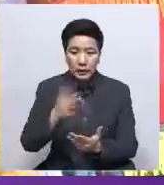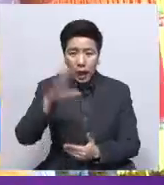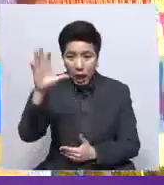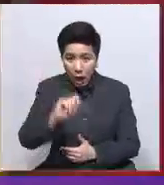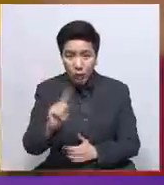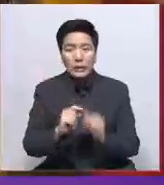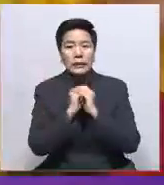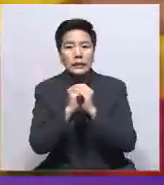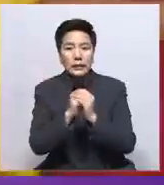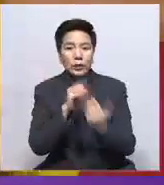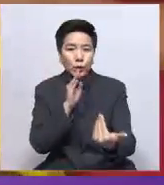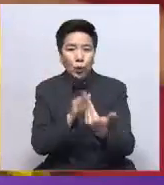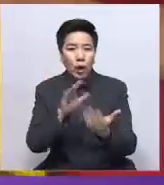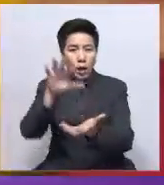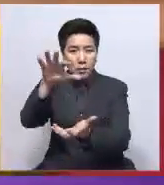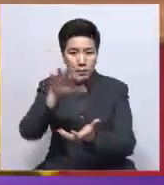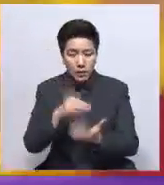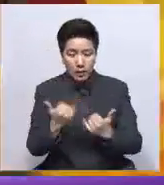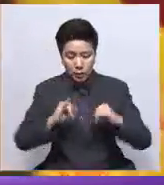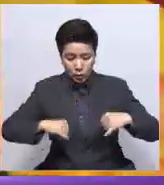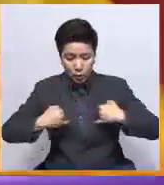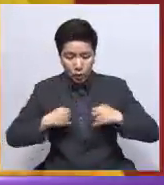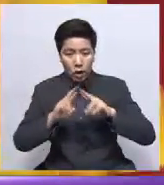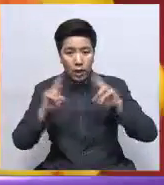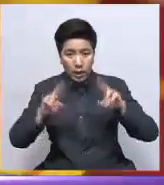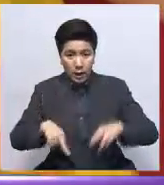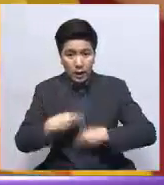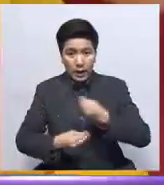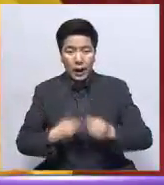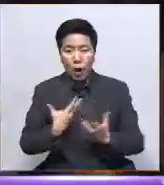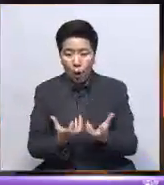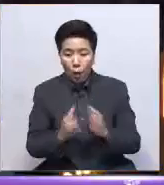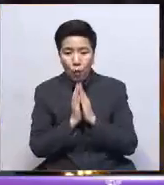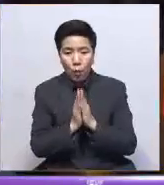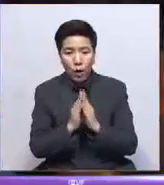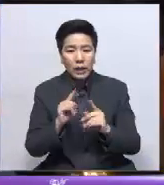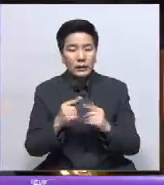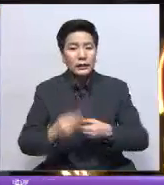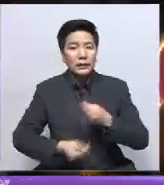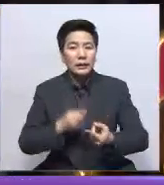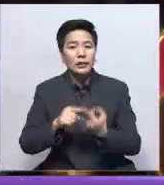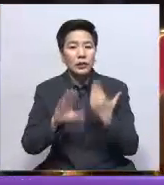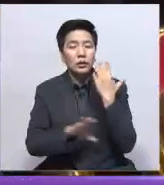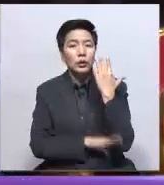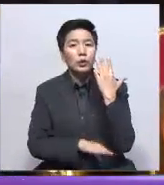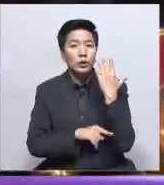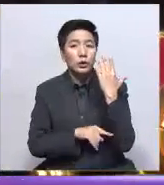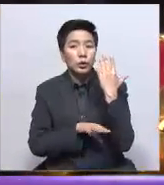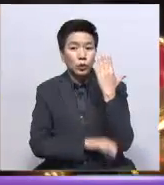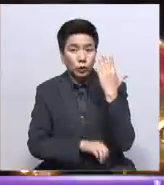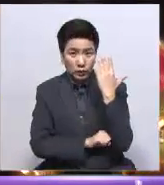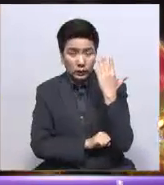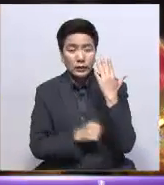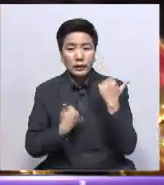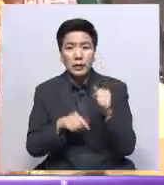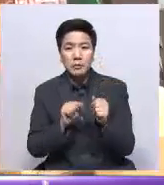ซื้อจากประเทศจีนโดยตรงเจ้าของร้านบุญมาพาณิชย์ซึ่งก็ตั้งอยู่ในซอยตลาดทรัพย์สินเขตเทศบาลน